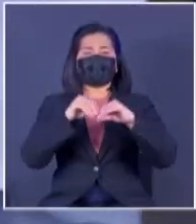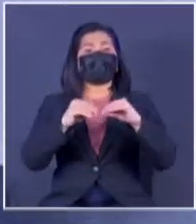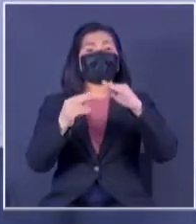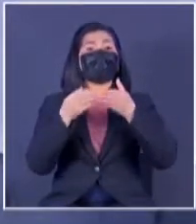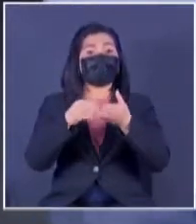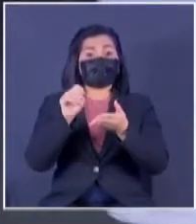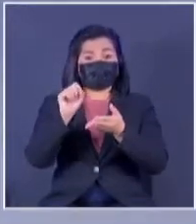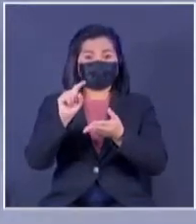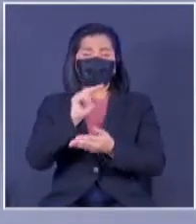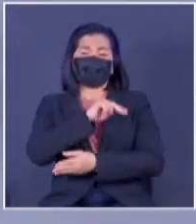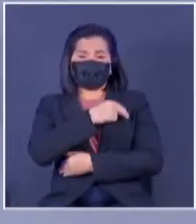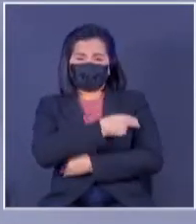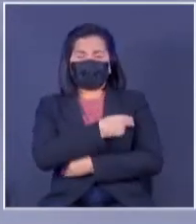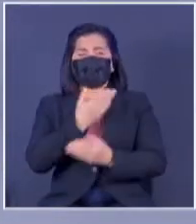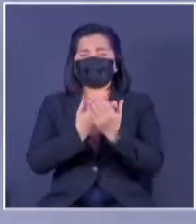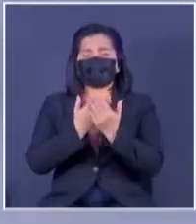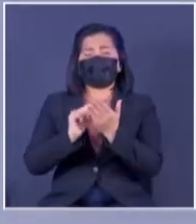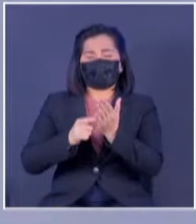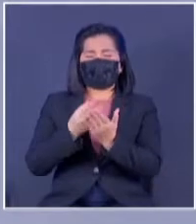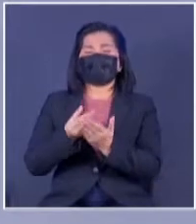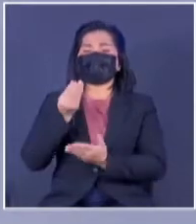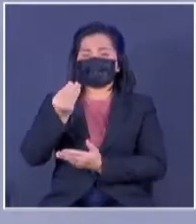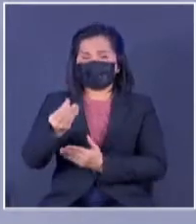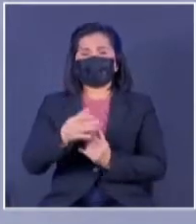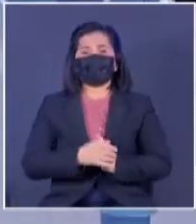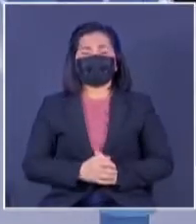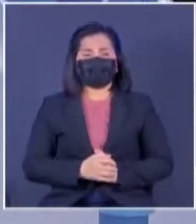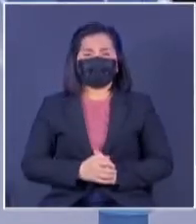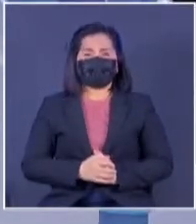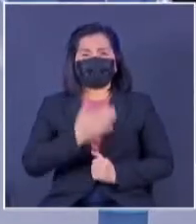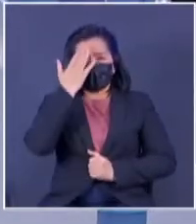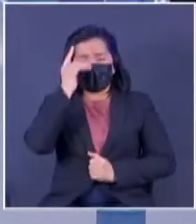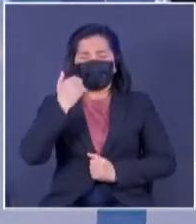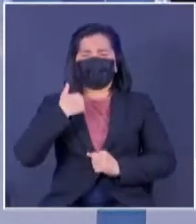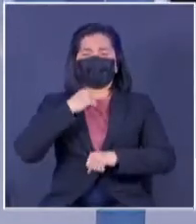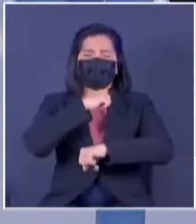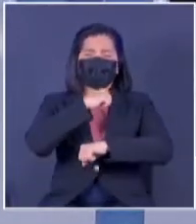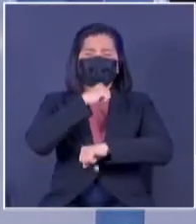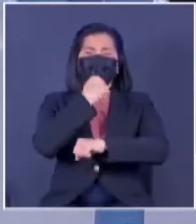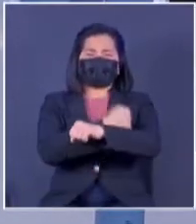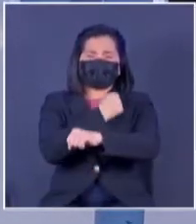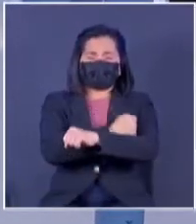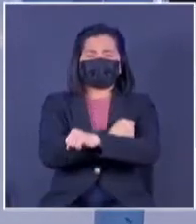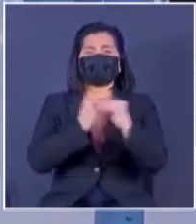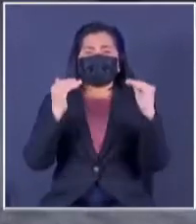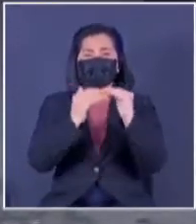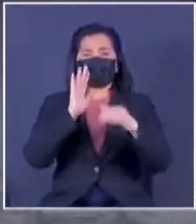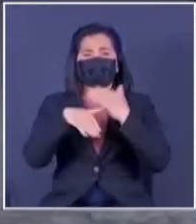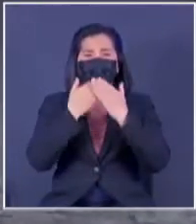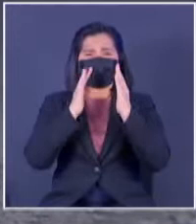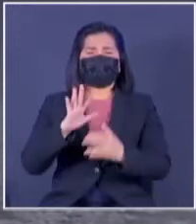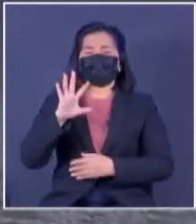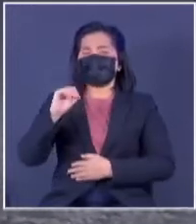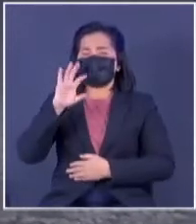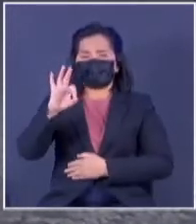จ่ายเงินเยียวยาเป็นงวดแรกแล้วนะครับโดยเฉพาะในพื้นที่ดังกล่าวนั้นมีคนงานที่ได้รับสิทธิ์ว่างงานทั้งสิ้น49ร